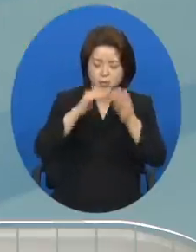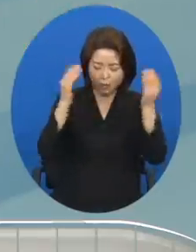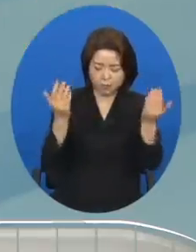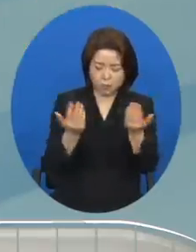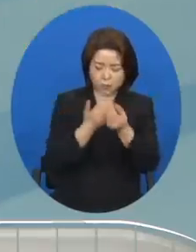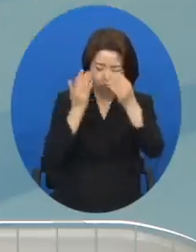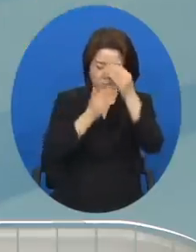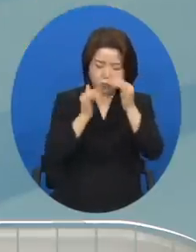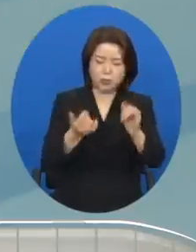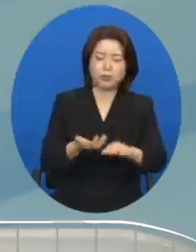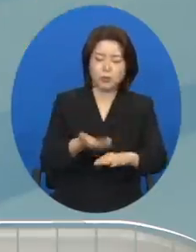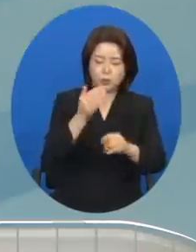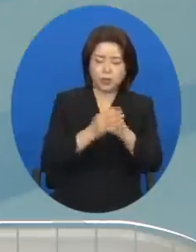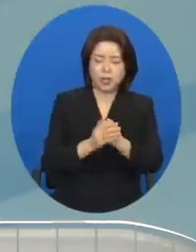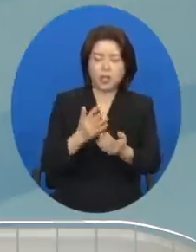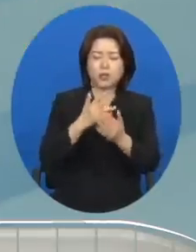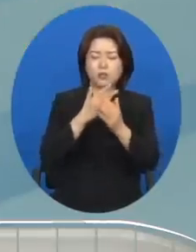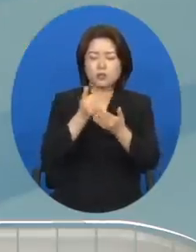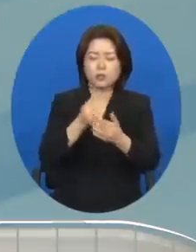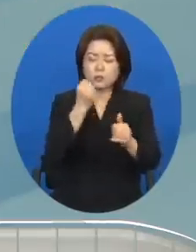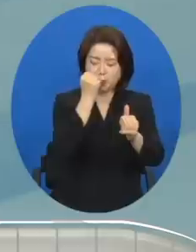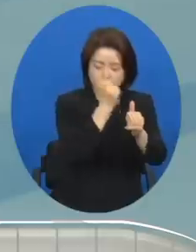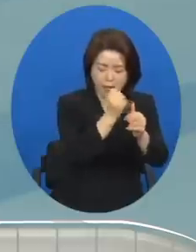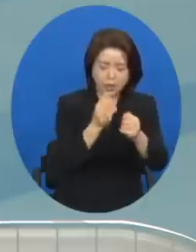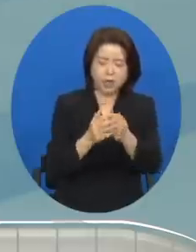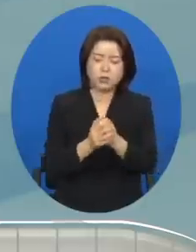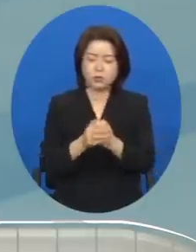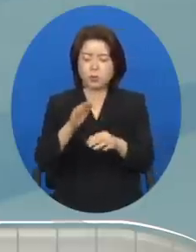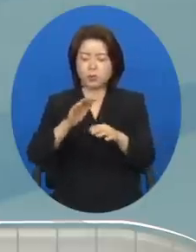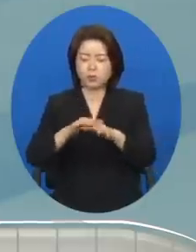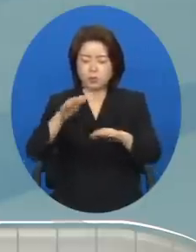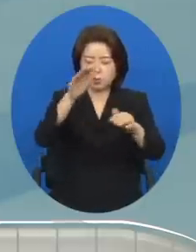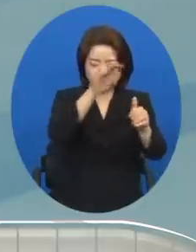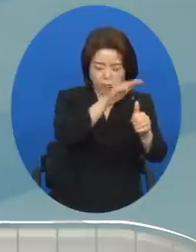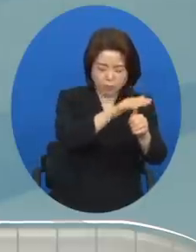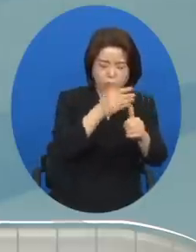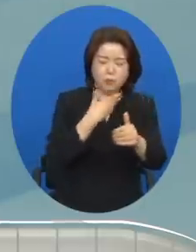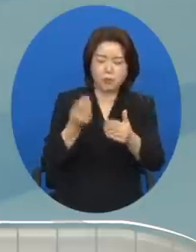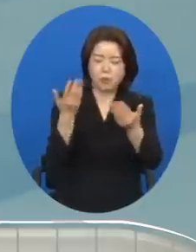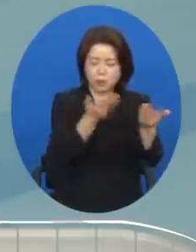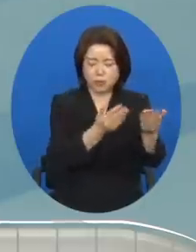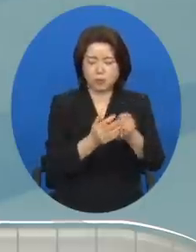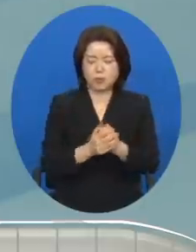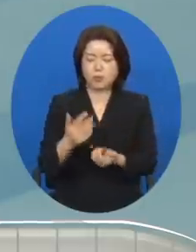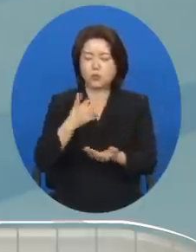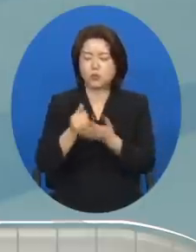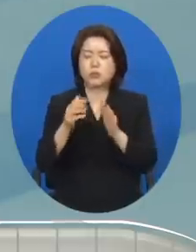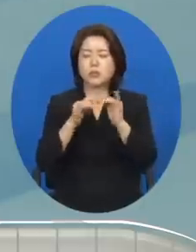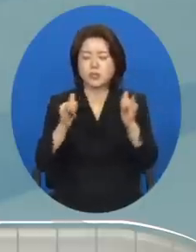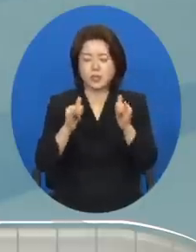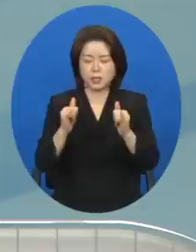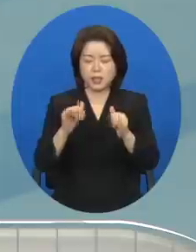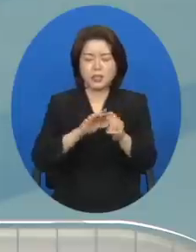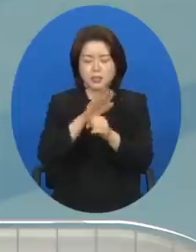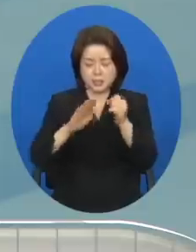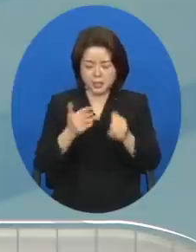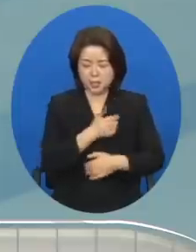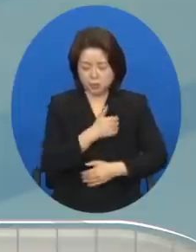위해 주님이 인쳐주시고 손얹어 복을 주옵소서. 주의 사랑으로 충만하게